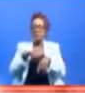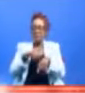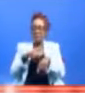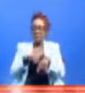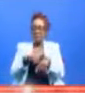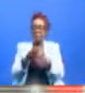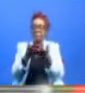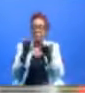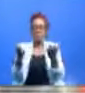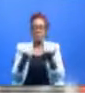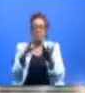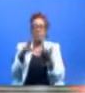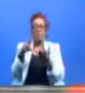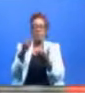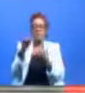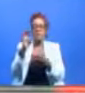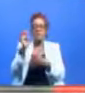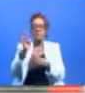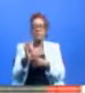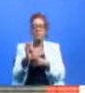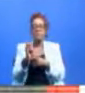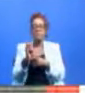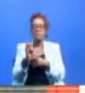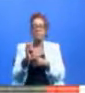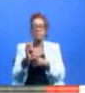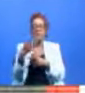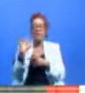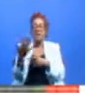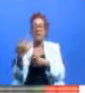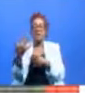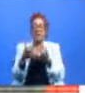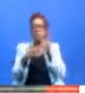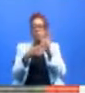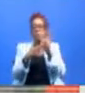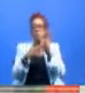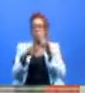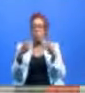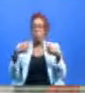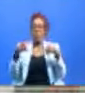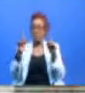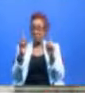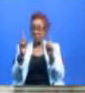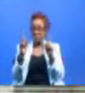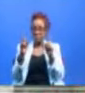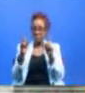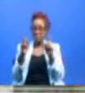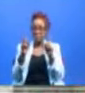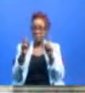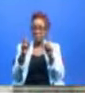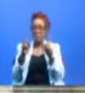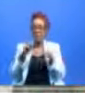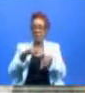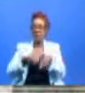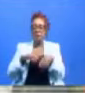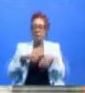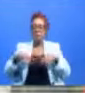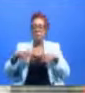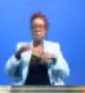kuelekea Pasaka. Matawi ni ishara ya ushindi. Na watu wanaposhinda